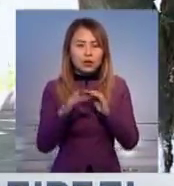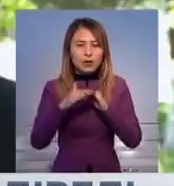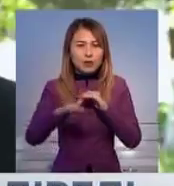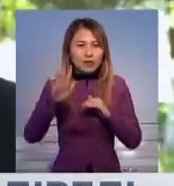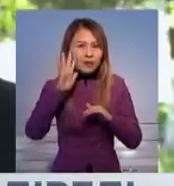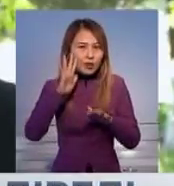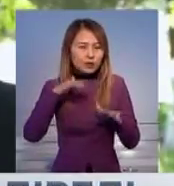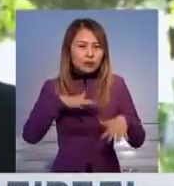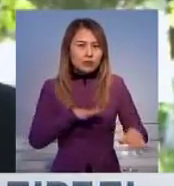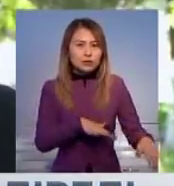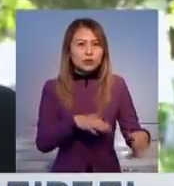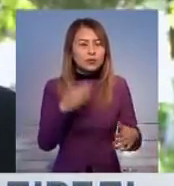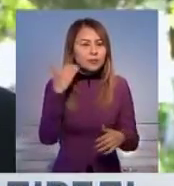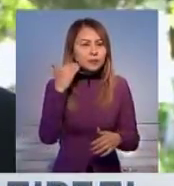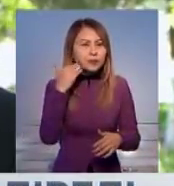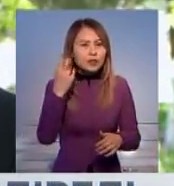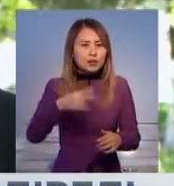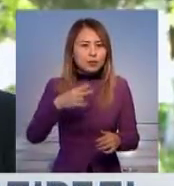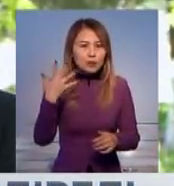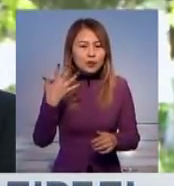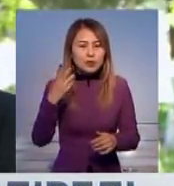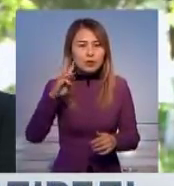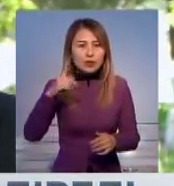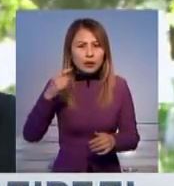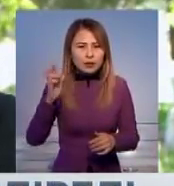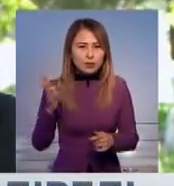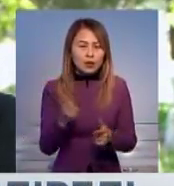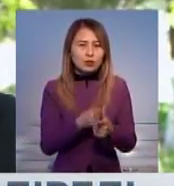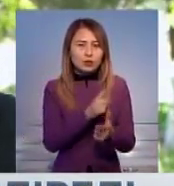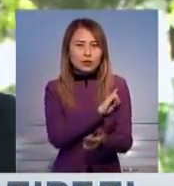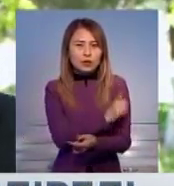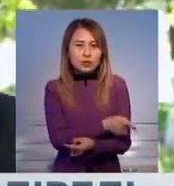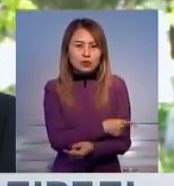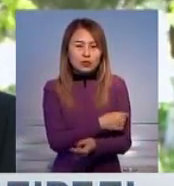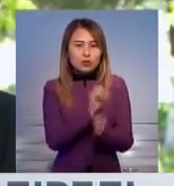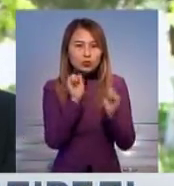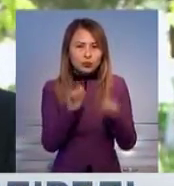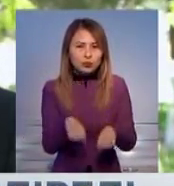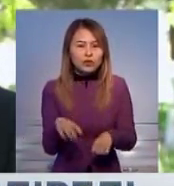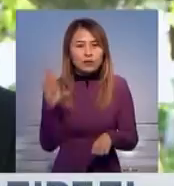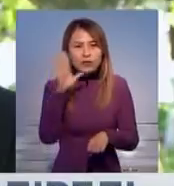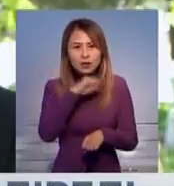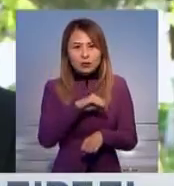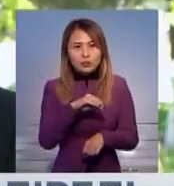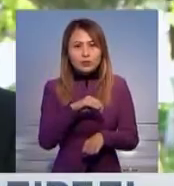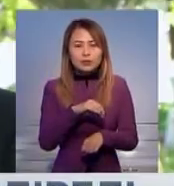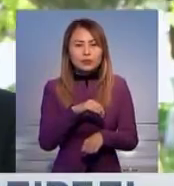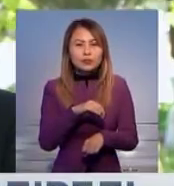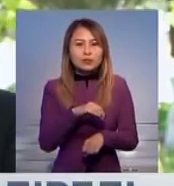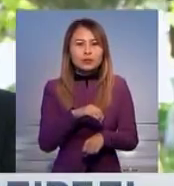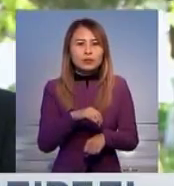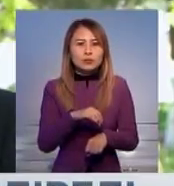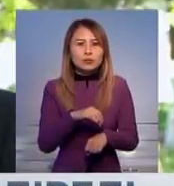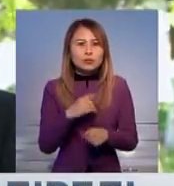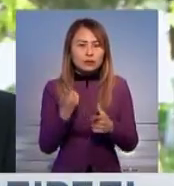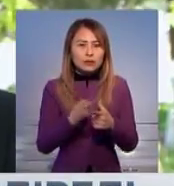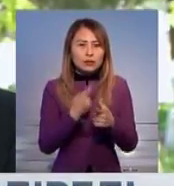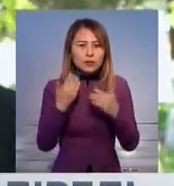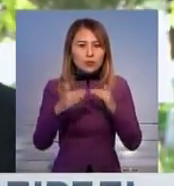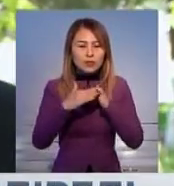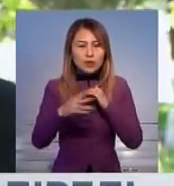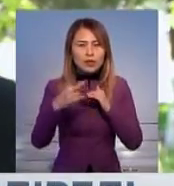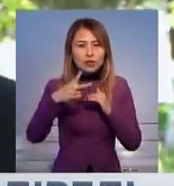өзендерінен шамамен 25 мегаватт қуаттылықпен энергия алуға мүмкіндік бар екенін анықталып отыр қазіргі таңда. Бұл